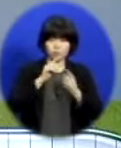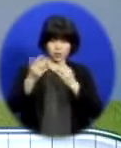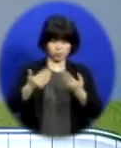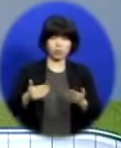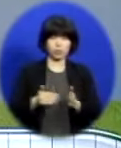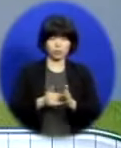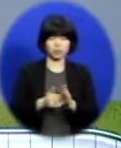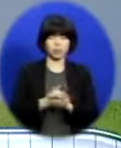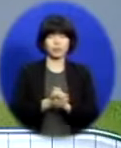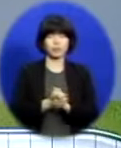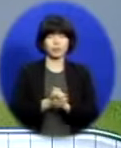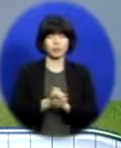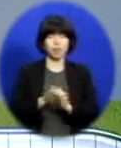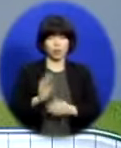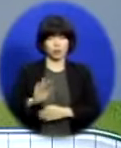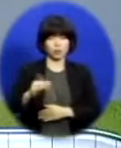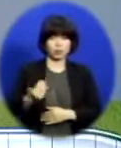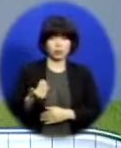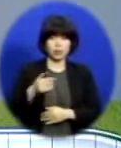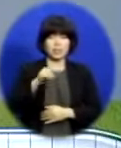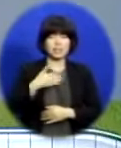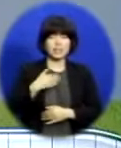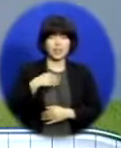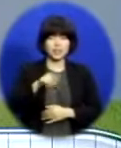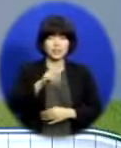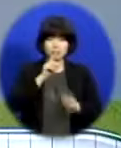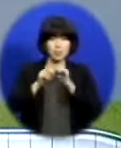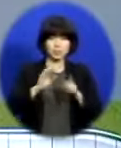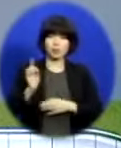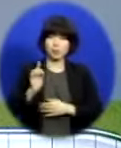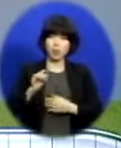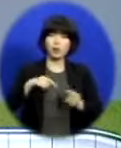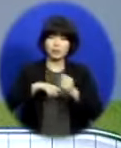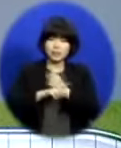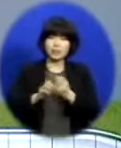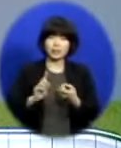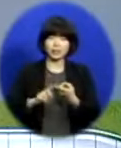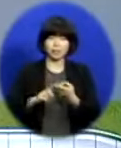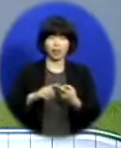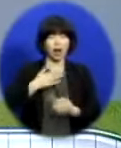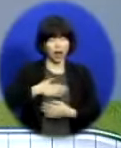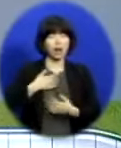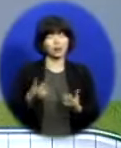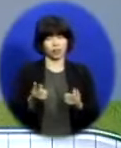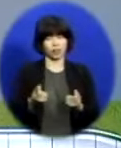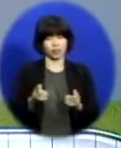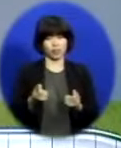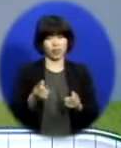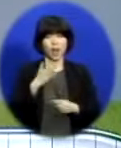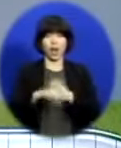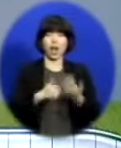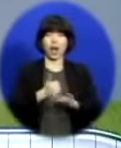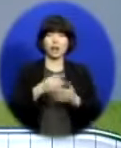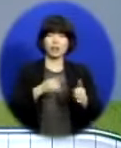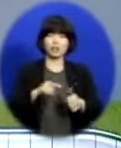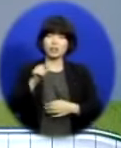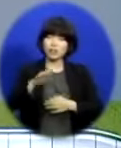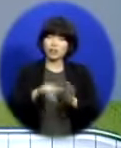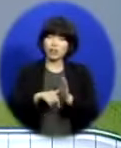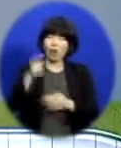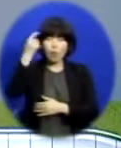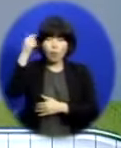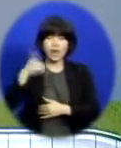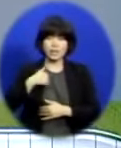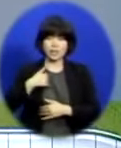것이라 요즘에 제가 그 말씀이 뭘 의미하는지를 알 것 같습니다 하나님께서 그때 왜 저에게 그